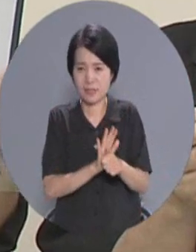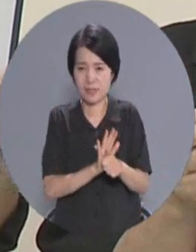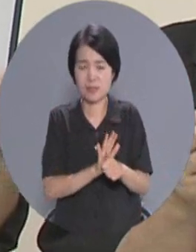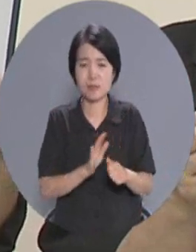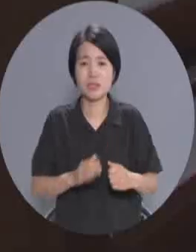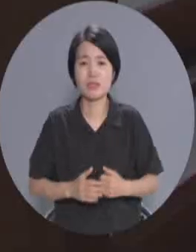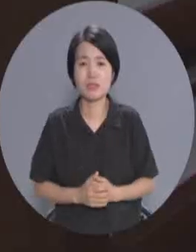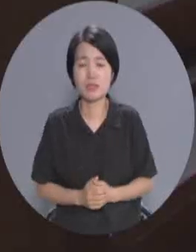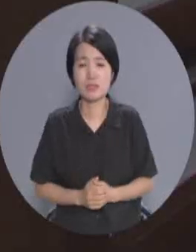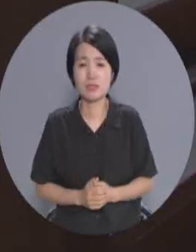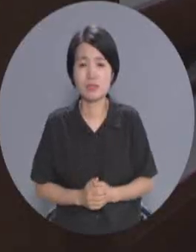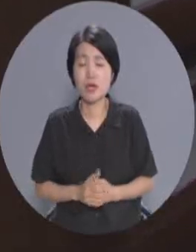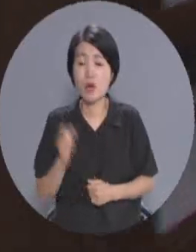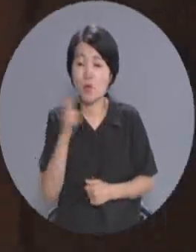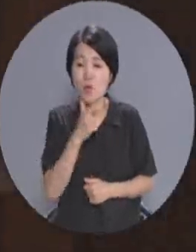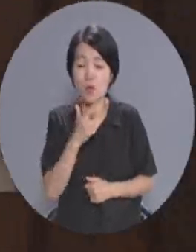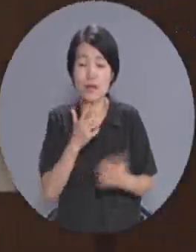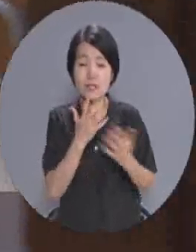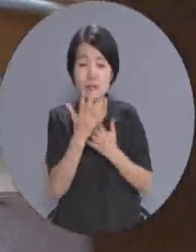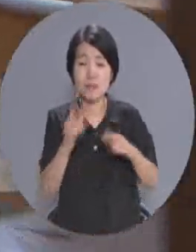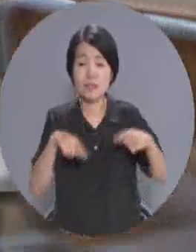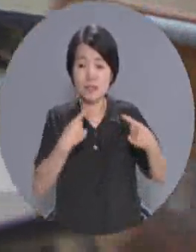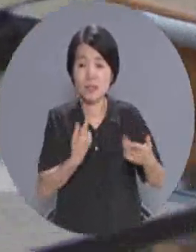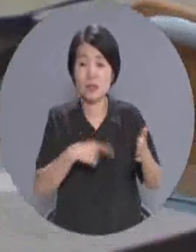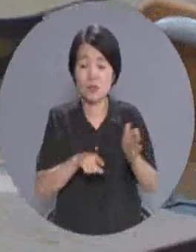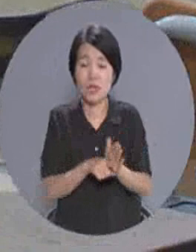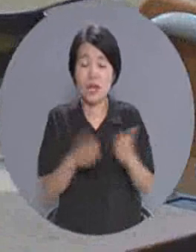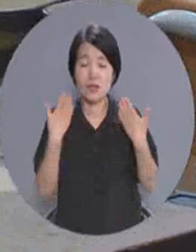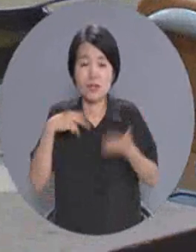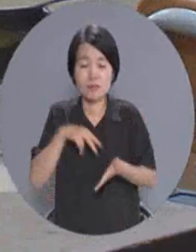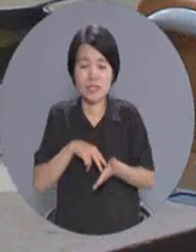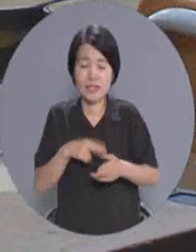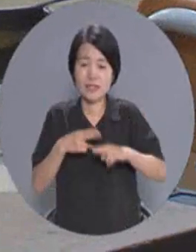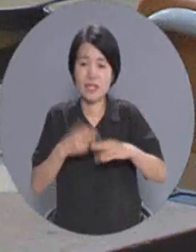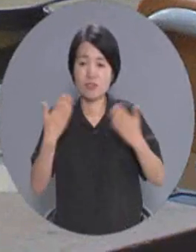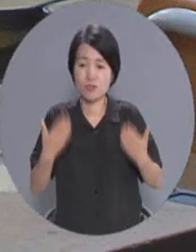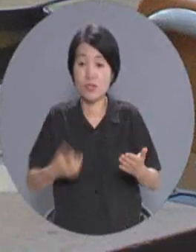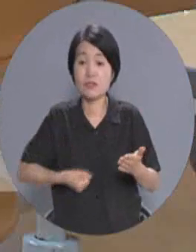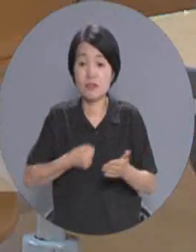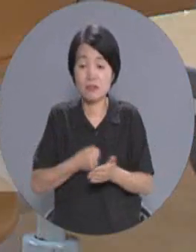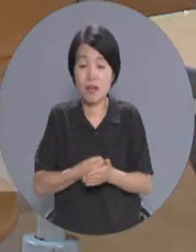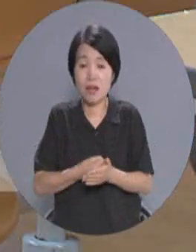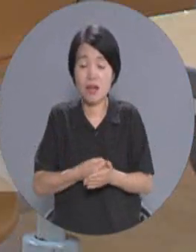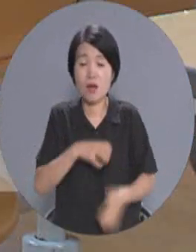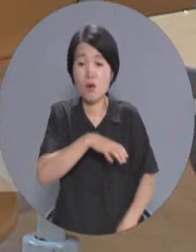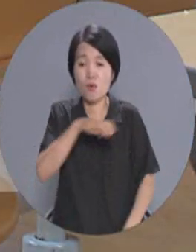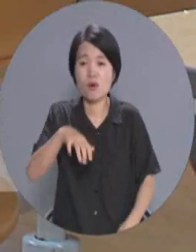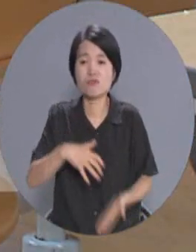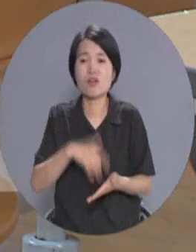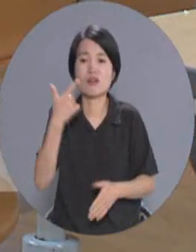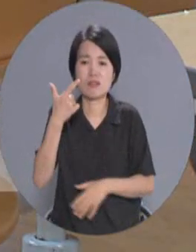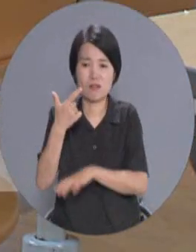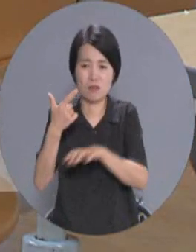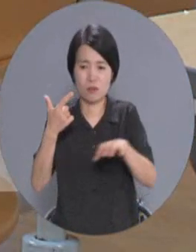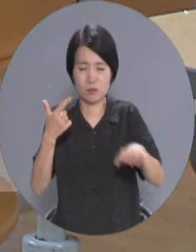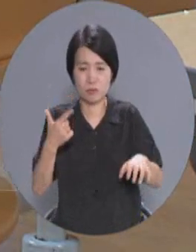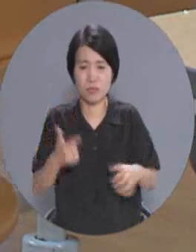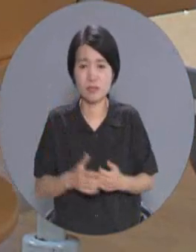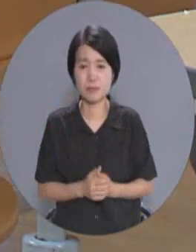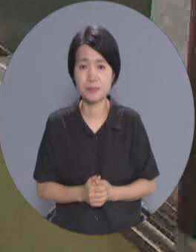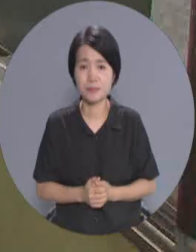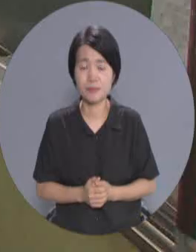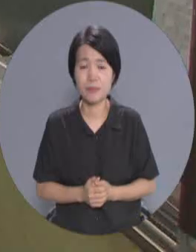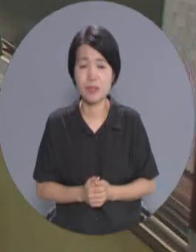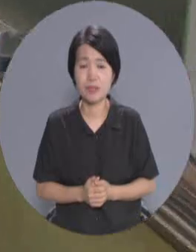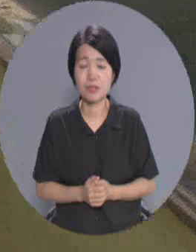나섰습니다. 월요일 집회 참석을 위해 학교 차원의 재량 휴업을 결정한 곳도 6개 학교나 됩니다.